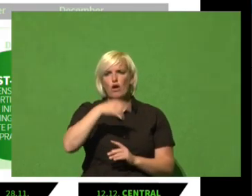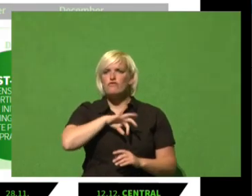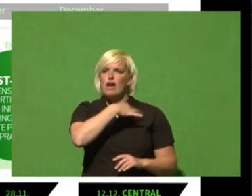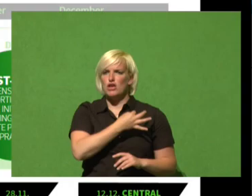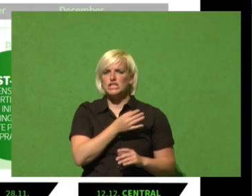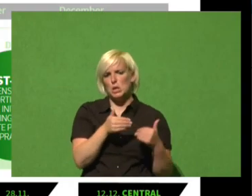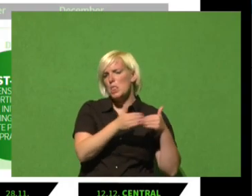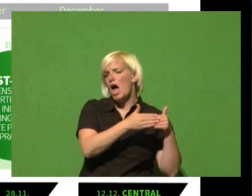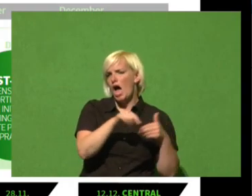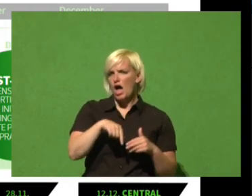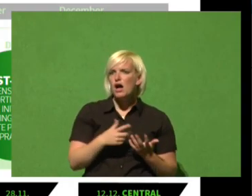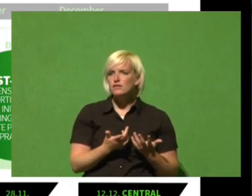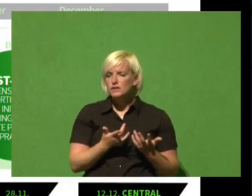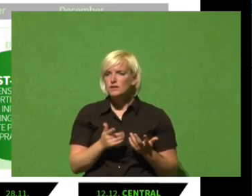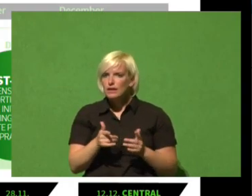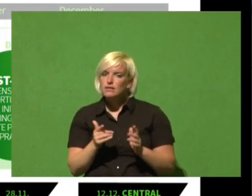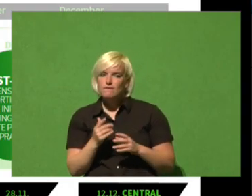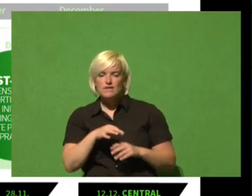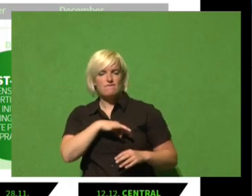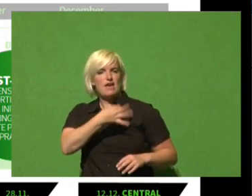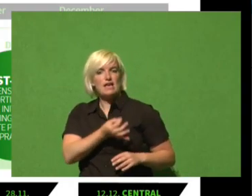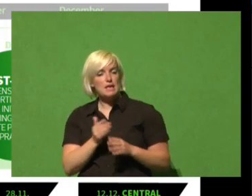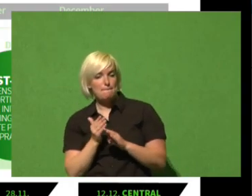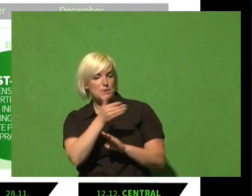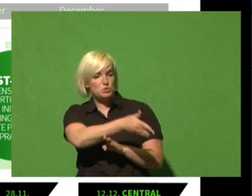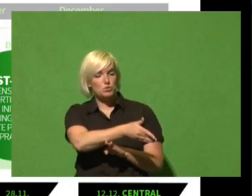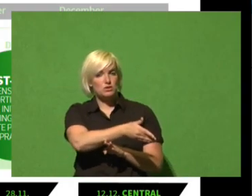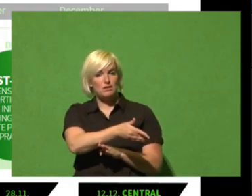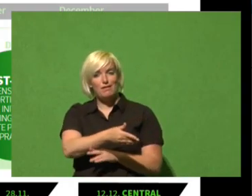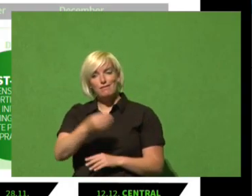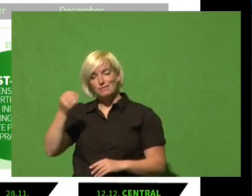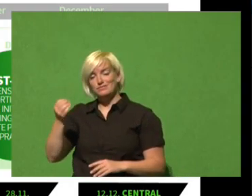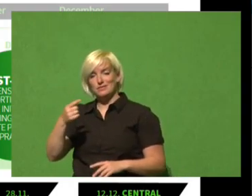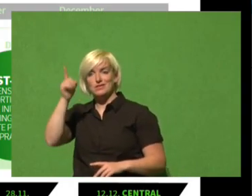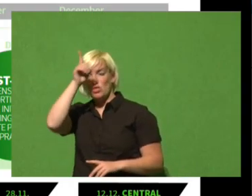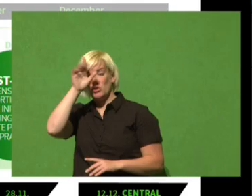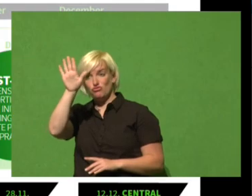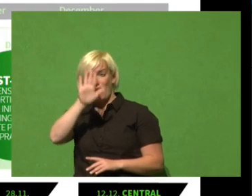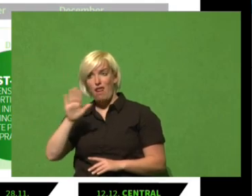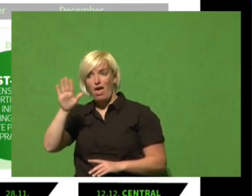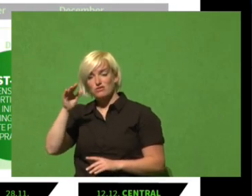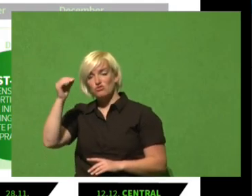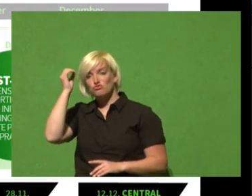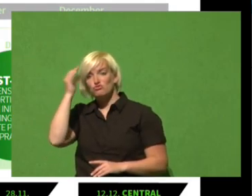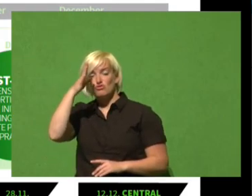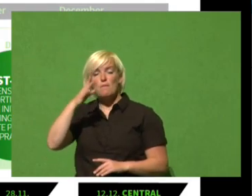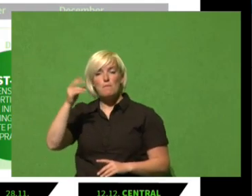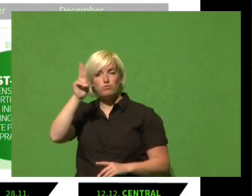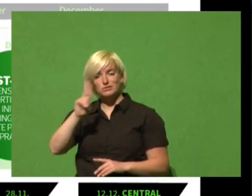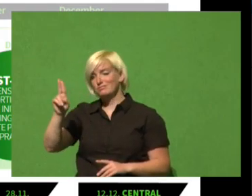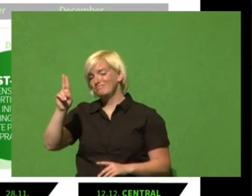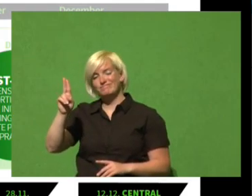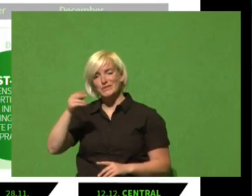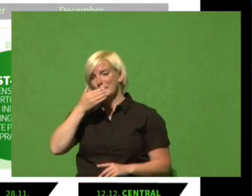die französischen Grünen besuchen. Eine solche Sommeruni gibt es in Deutschland nicht. Es wäre übrigens eine super Idee, wenn wir das auch mal anfangen